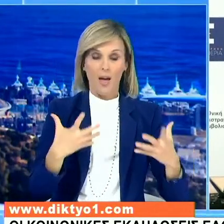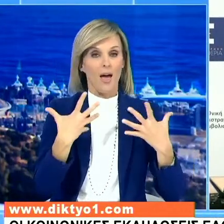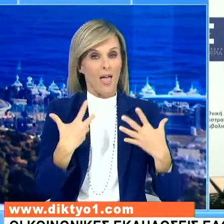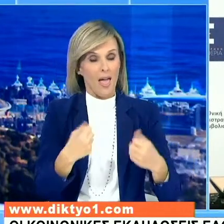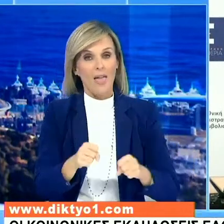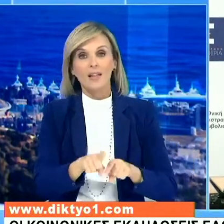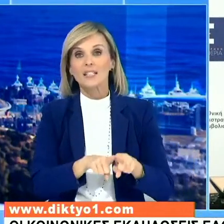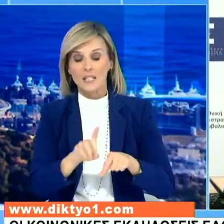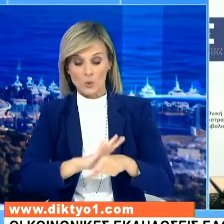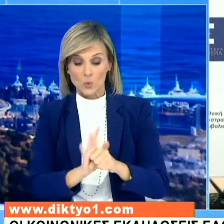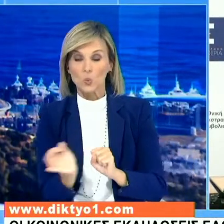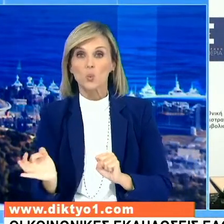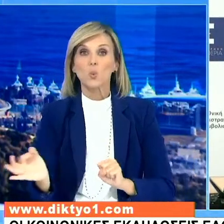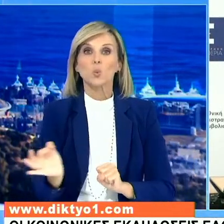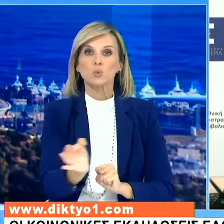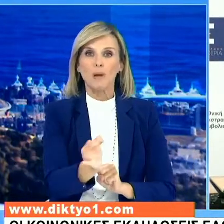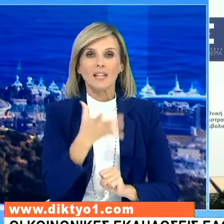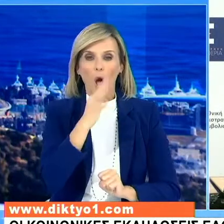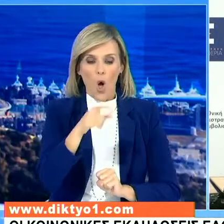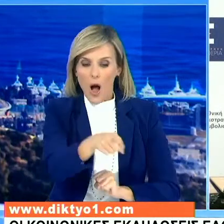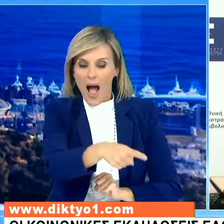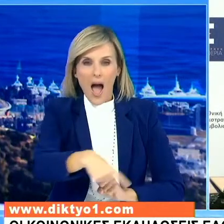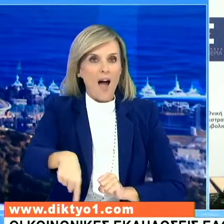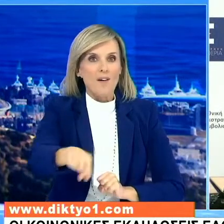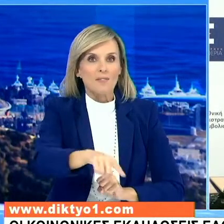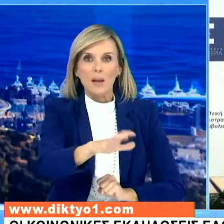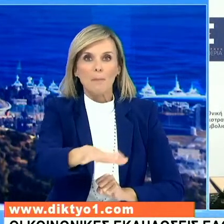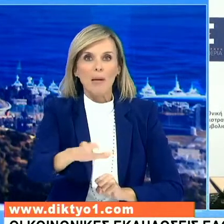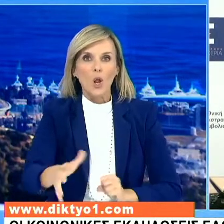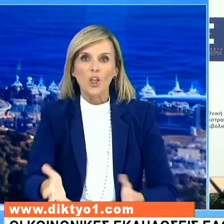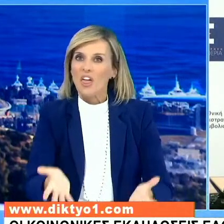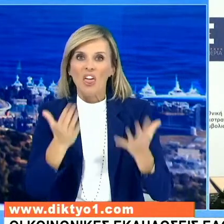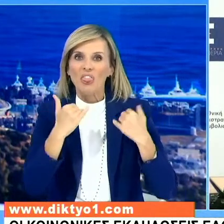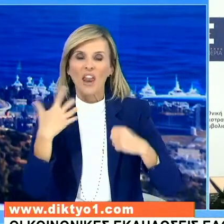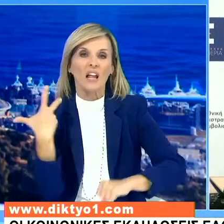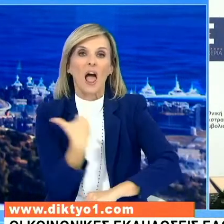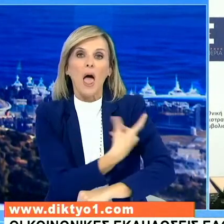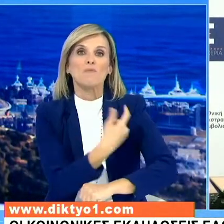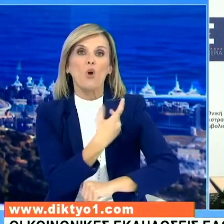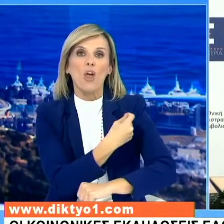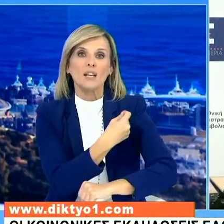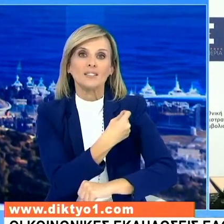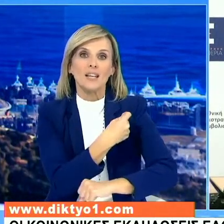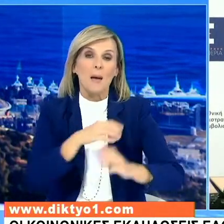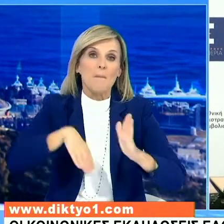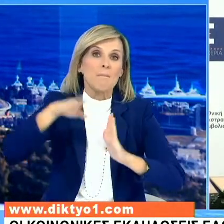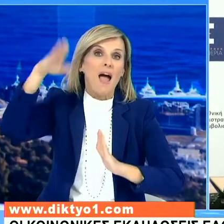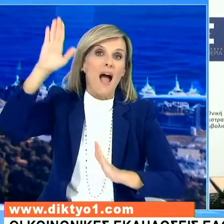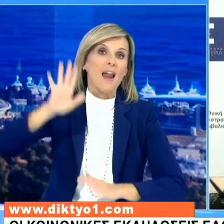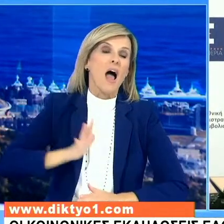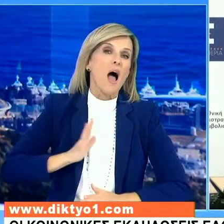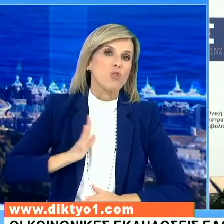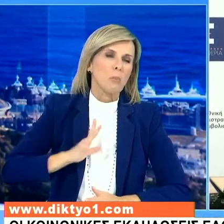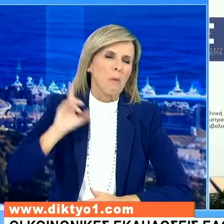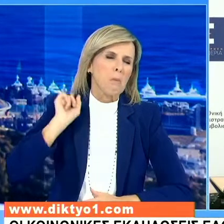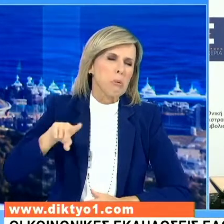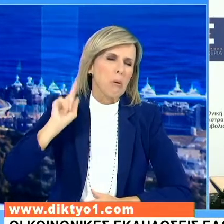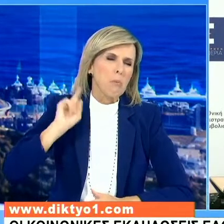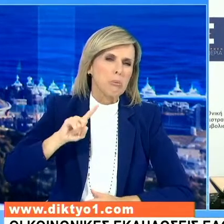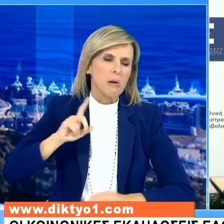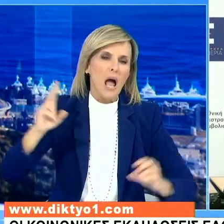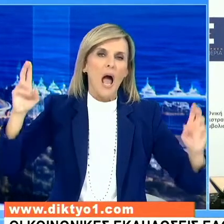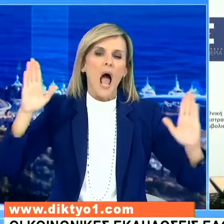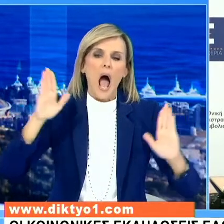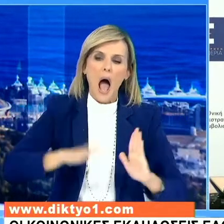και μόνο σε περιοχές με χαμηλή εμβολιαστική κάλυψη του ενήλικου πληθυσμού, όπου έχουμε αύξηση του επιδημιολογικού